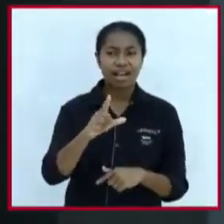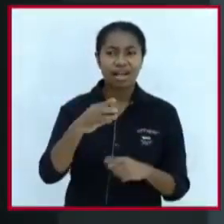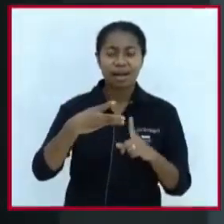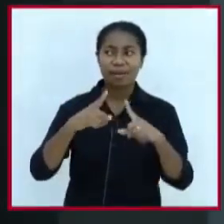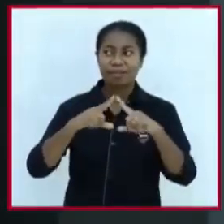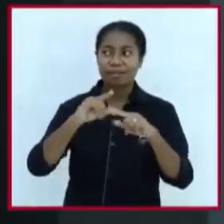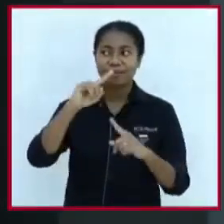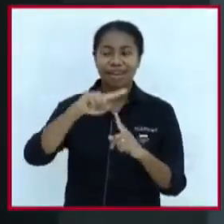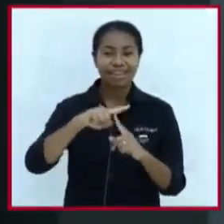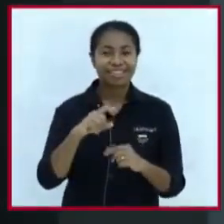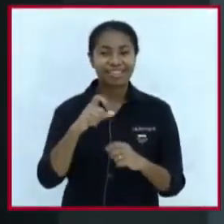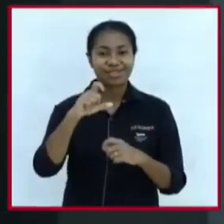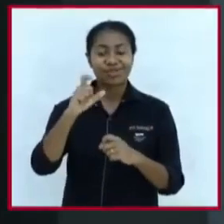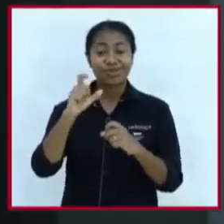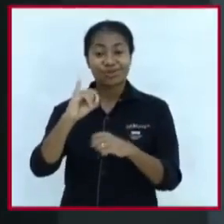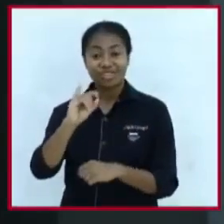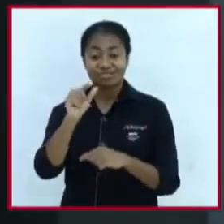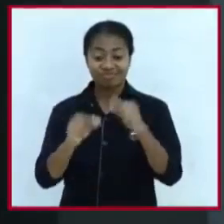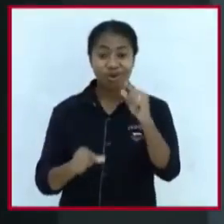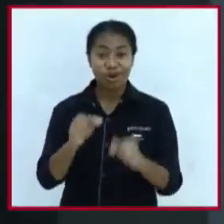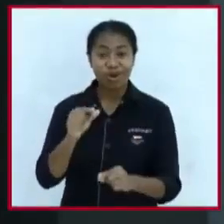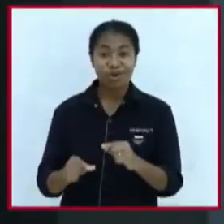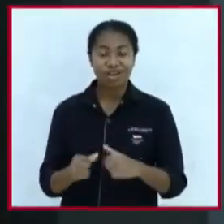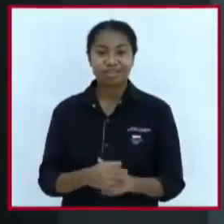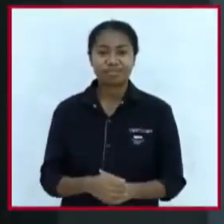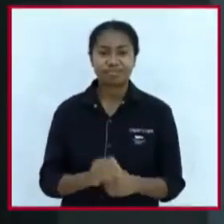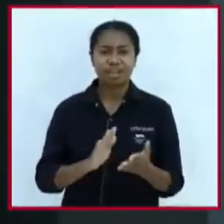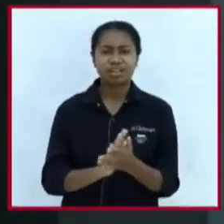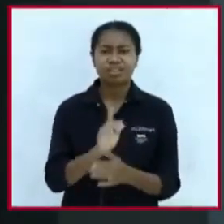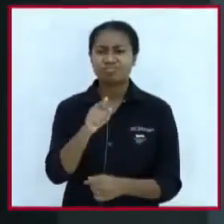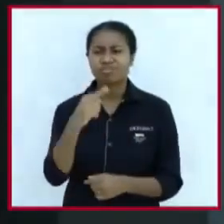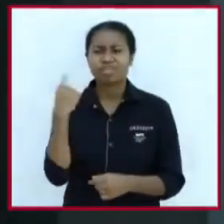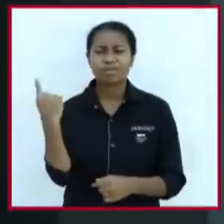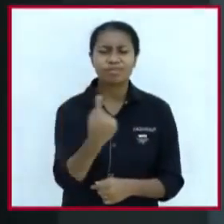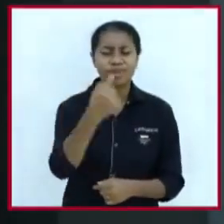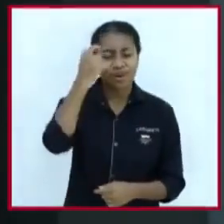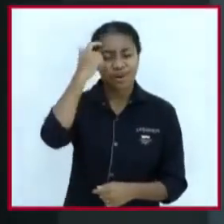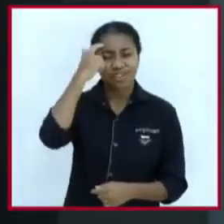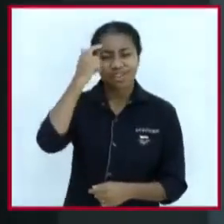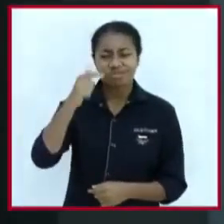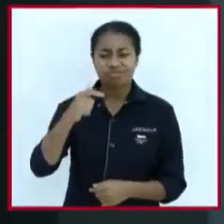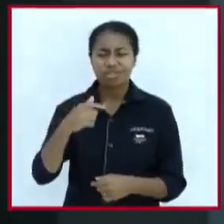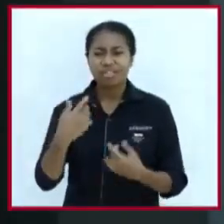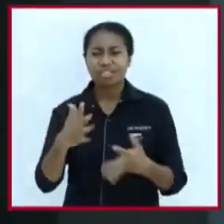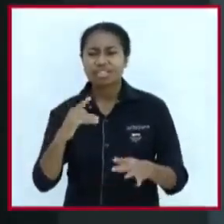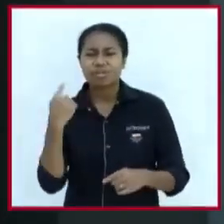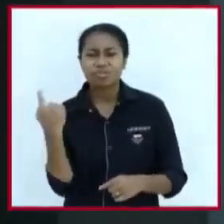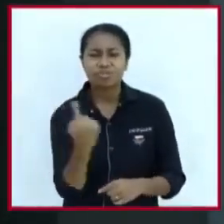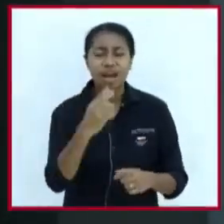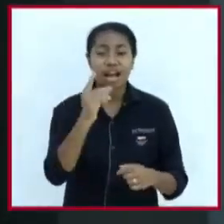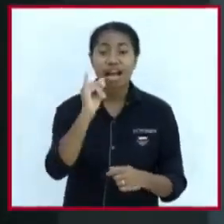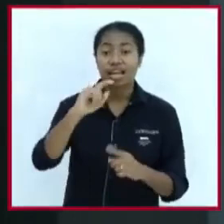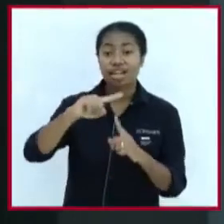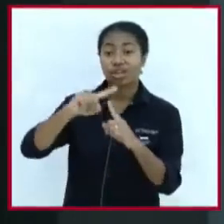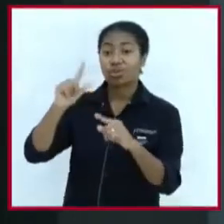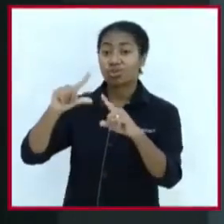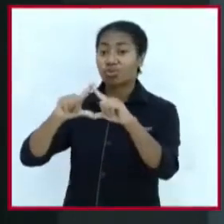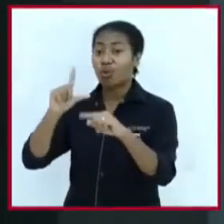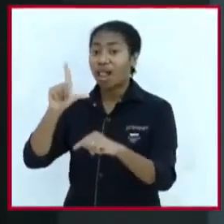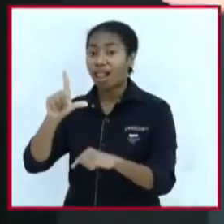Yahudi dan juga bahwa dia mengetahui seluruh ritual sampai detail-detail dari